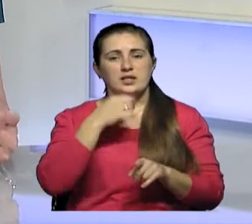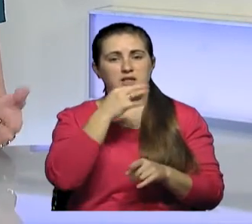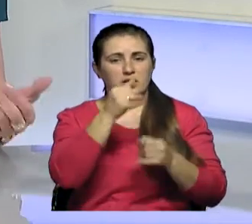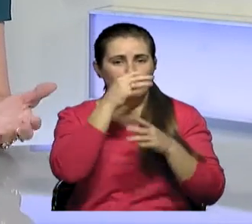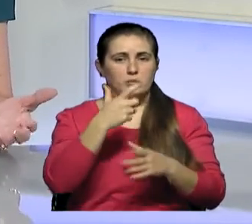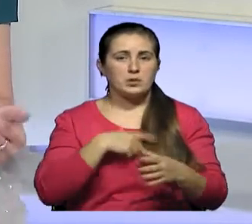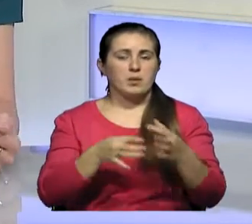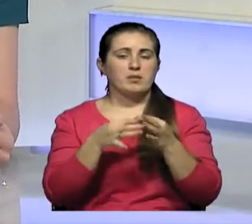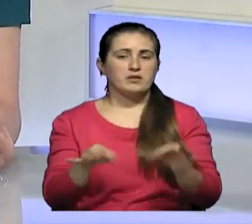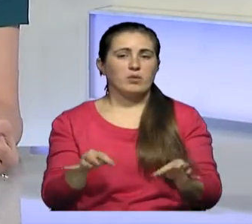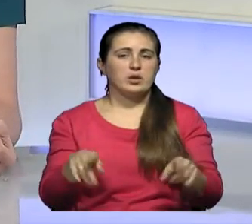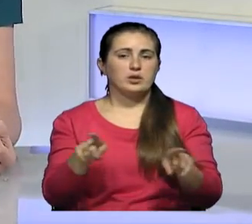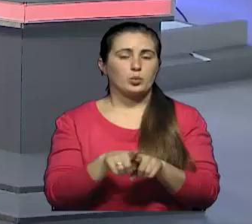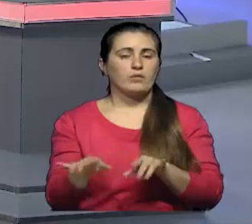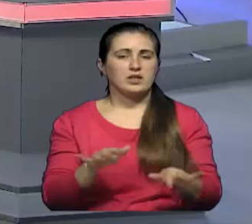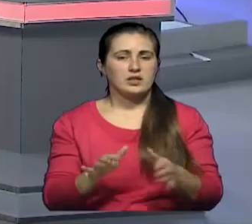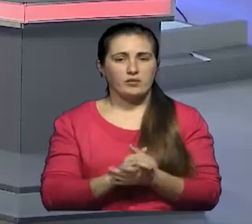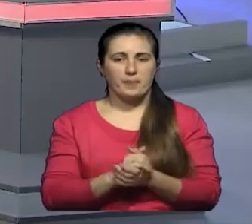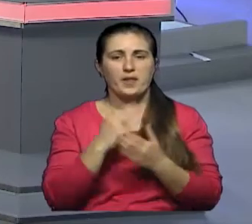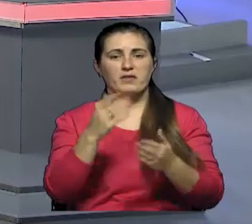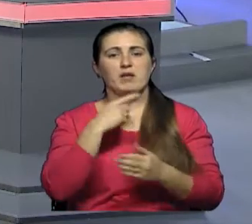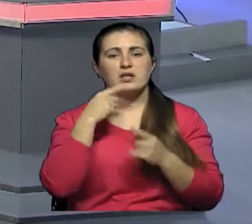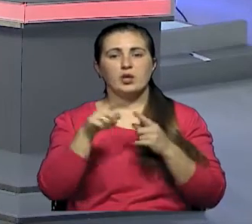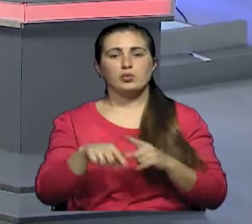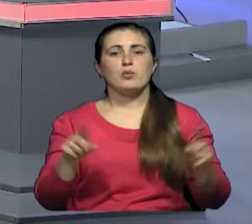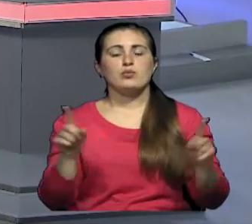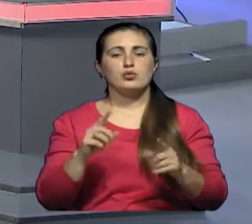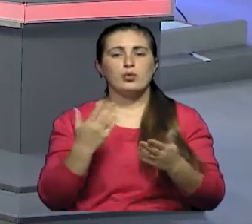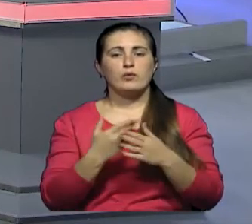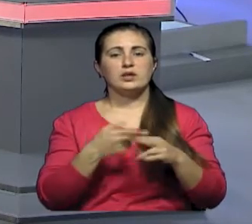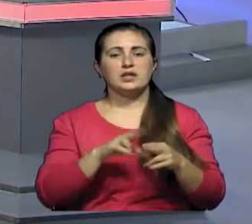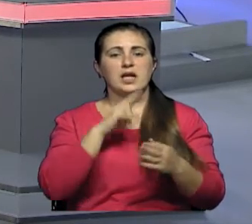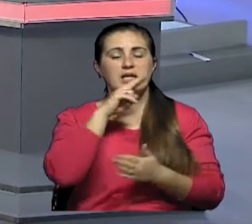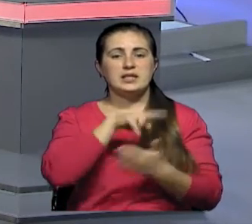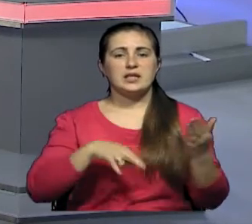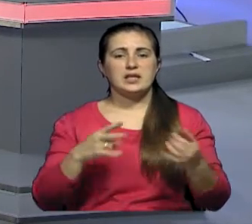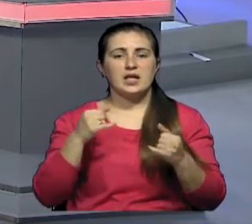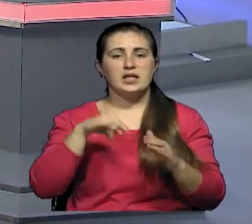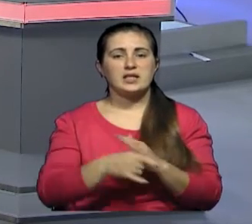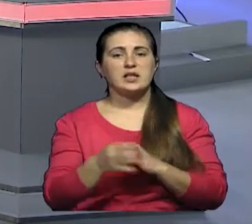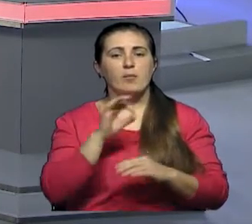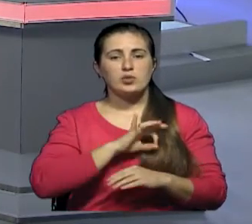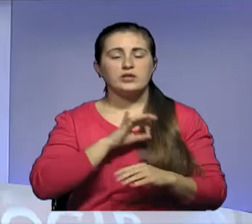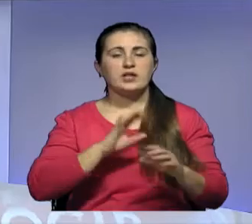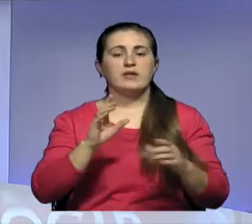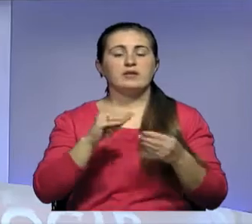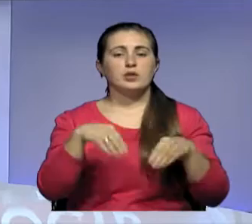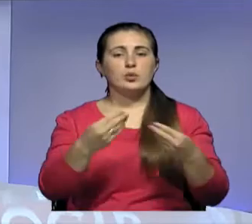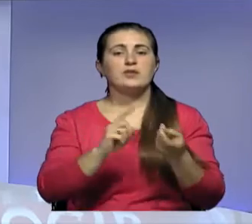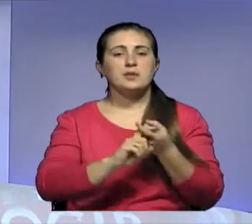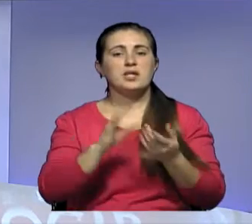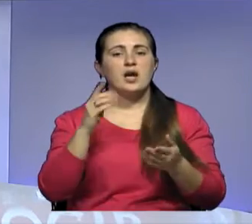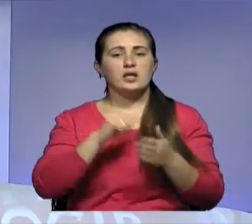себе позволить такого действия вы говорить о том что вот эти вот лицензии на недропользование они выдаются зависимости от того если рядом